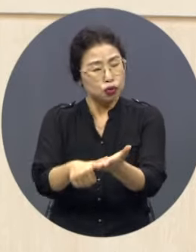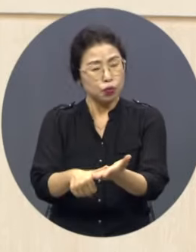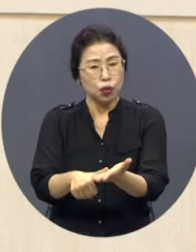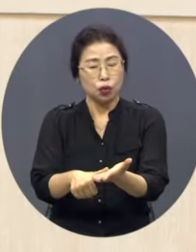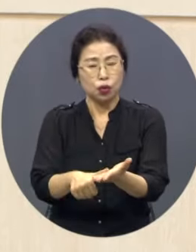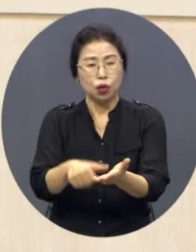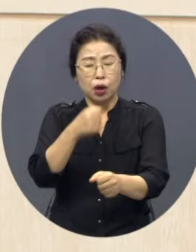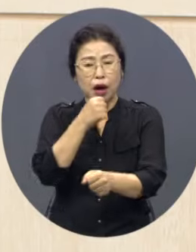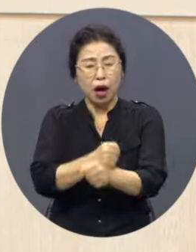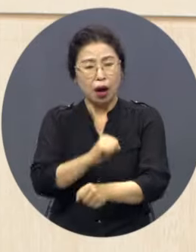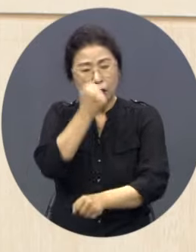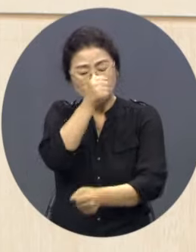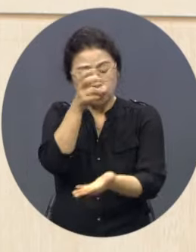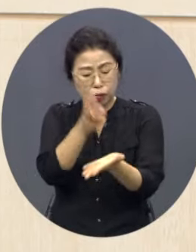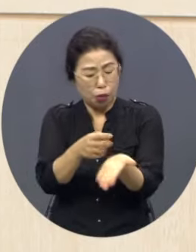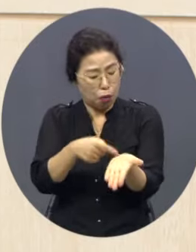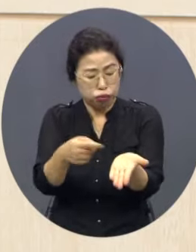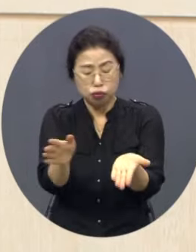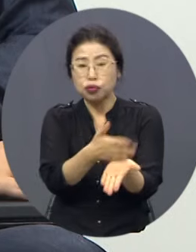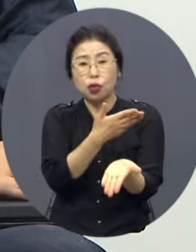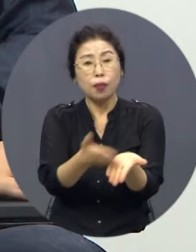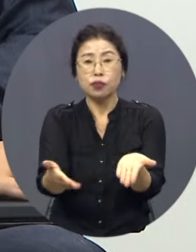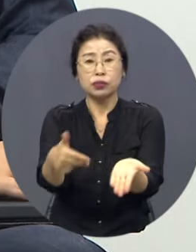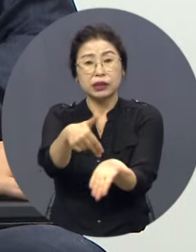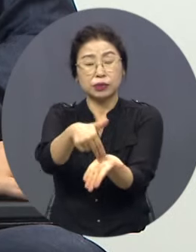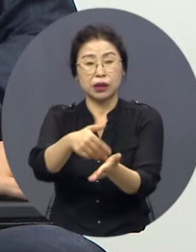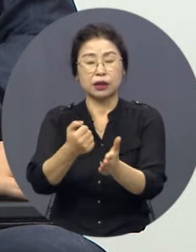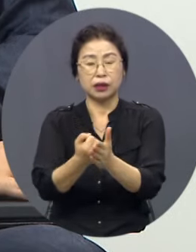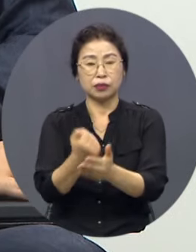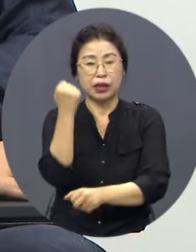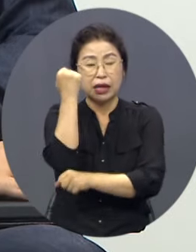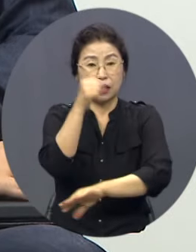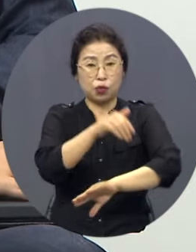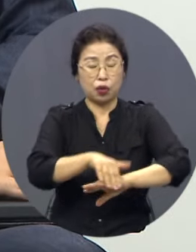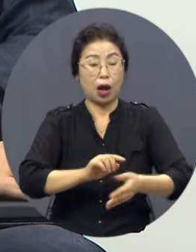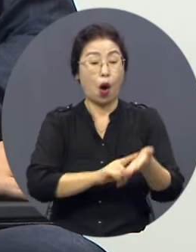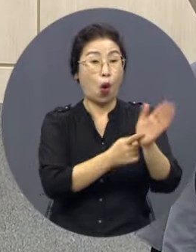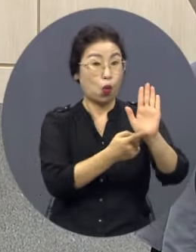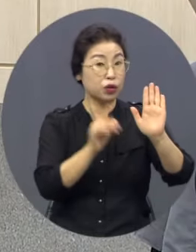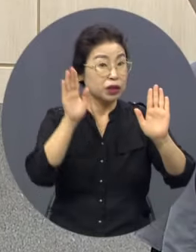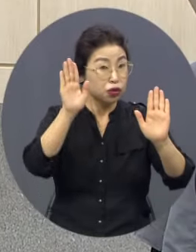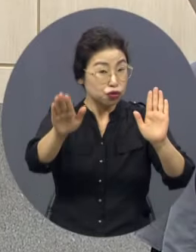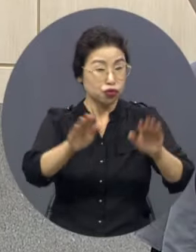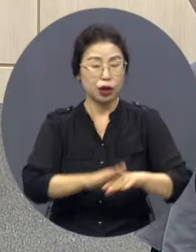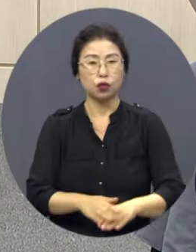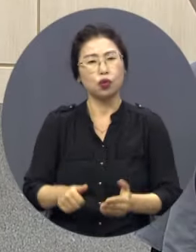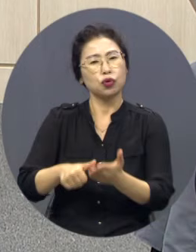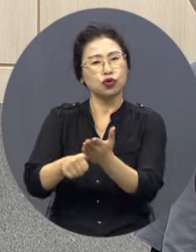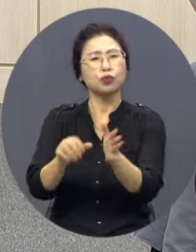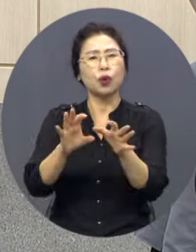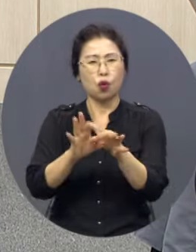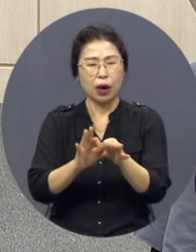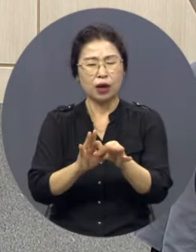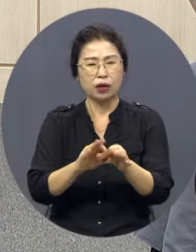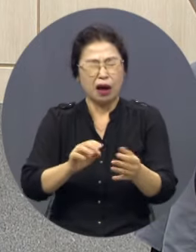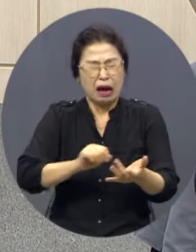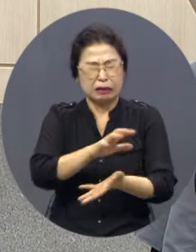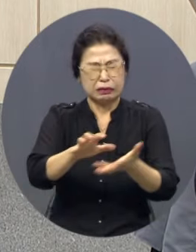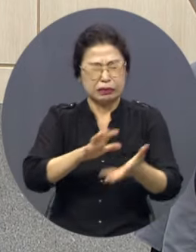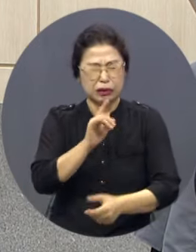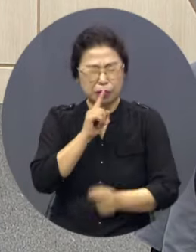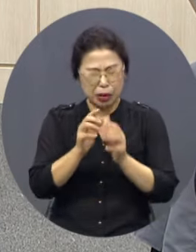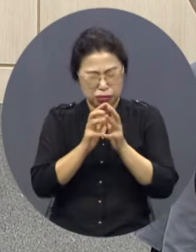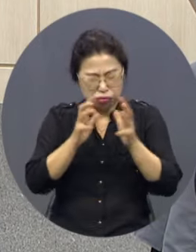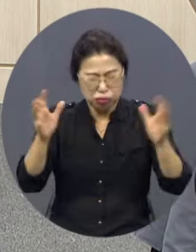실시할 법적인 근거가 없다는 입장이어서 기본계획이 고시된 뒤에도 주민투표를 둘러싼 논란은